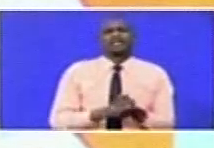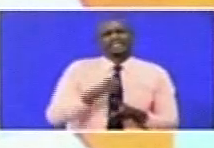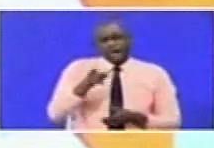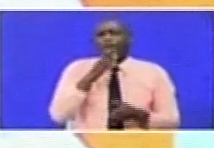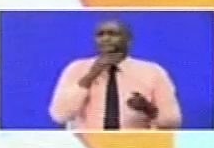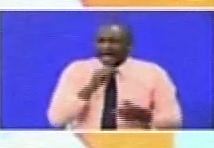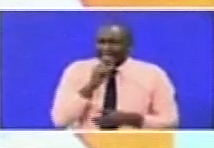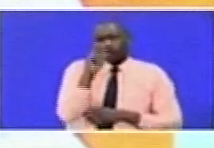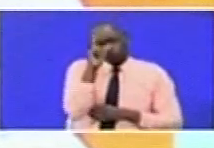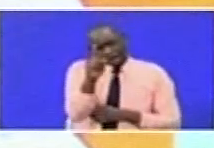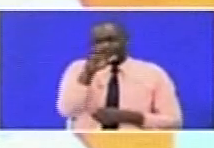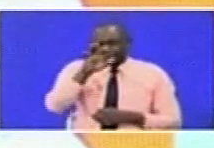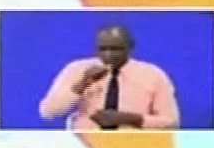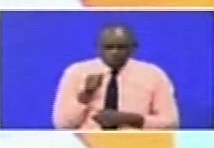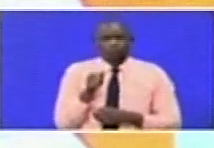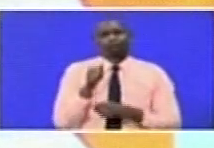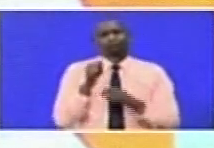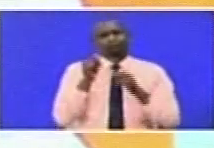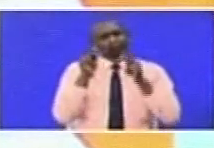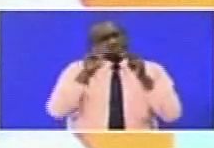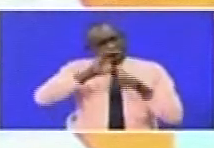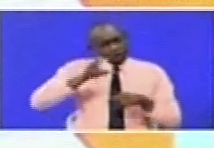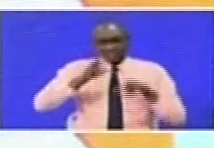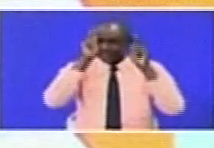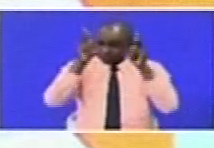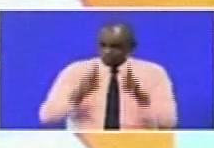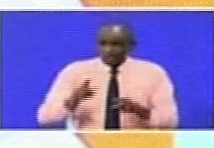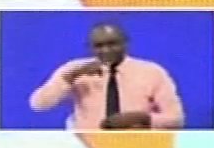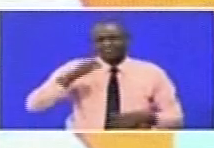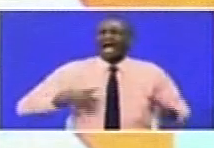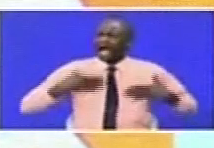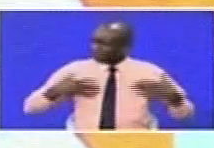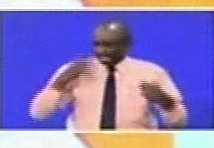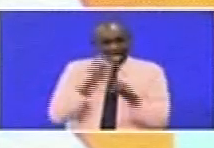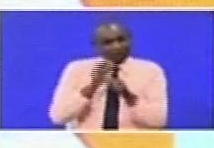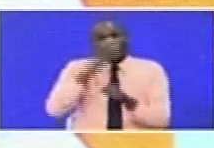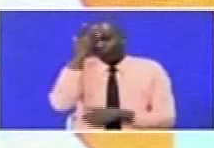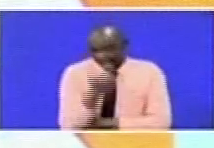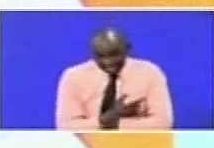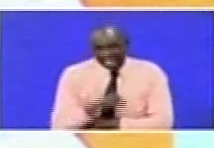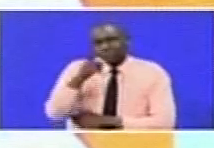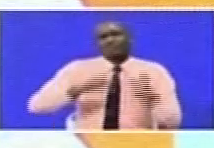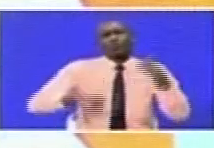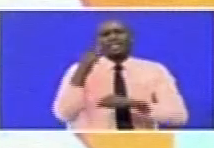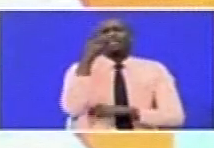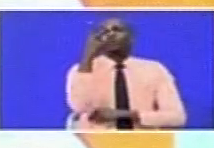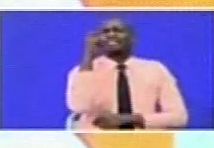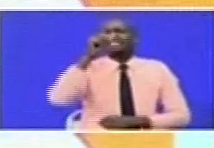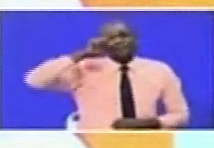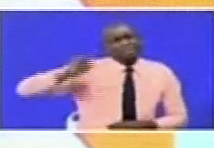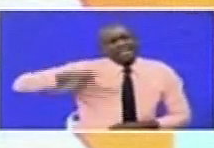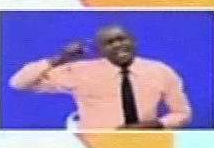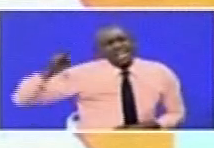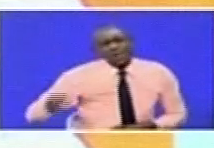Joseph Onyera, mkazi wa kijiji cha Kapio, kaunti ya Kisumu, ni mwenye furaha tele baada ya kujishindia shilingi milioni 20